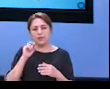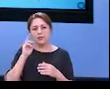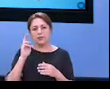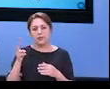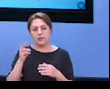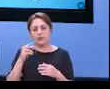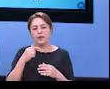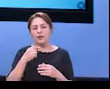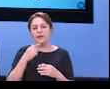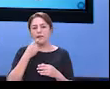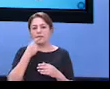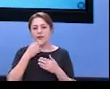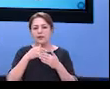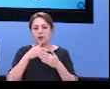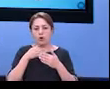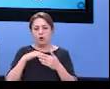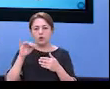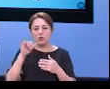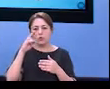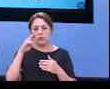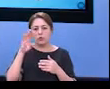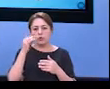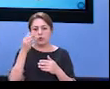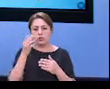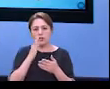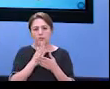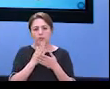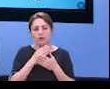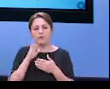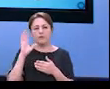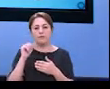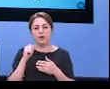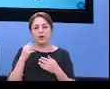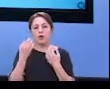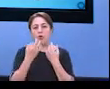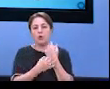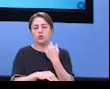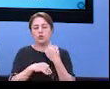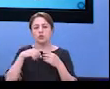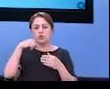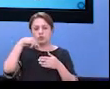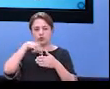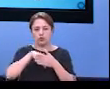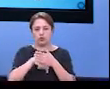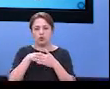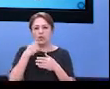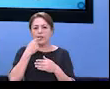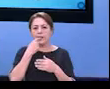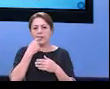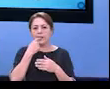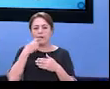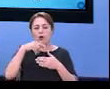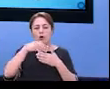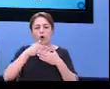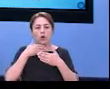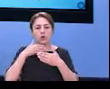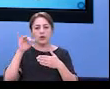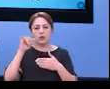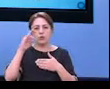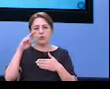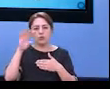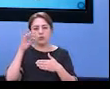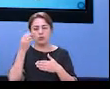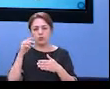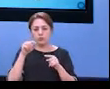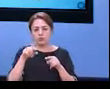orqa undoshlari ifodalangan va oxirgisi chuqur til orqa undoshi.